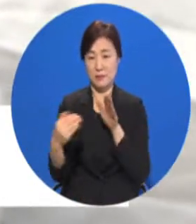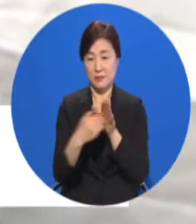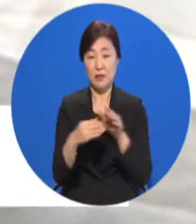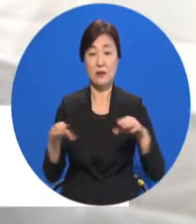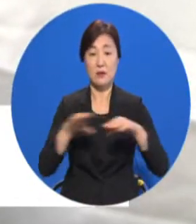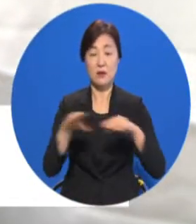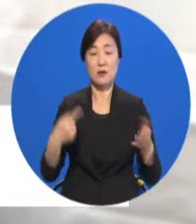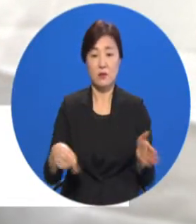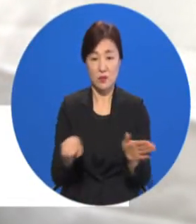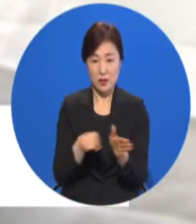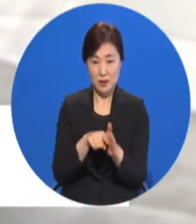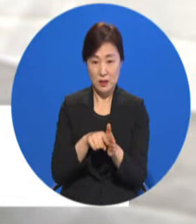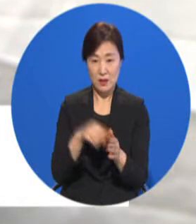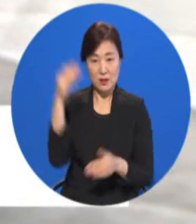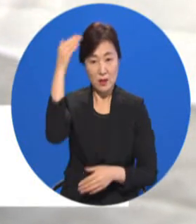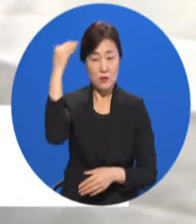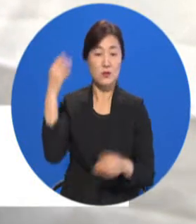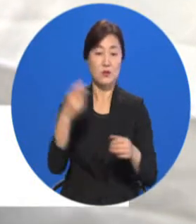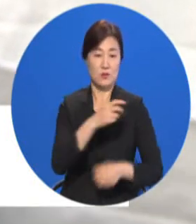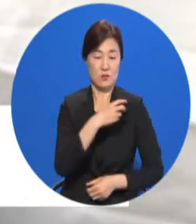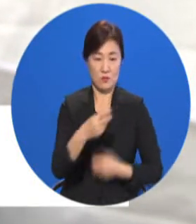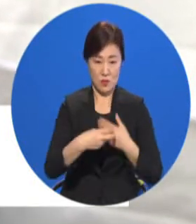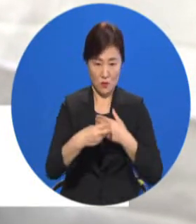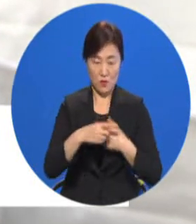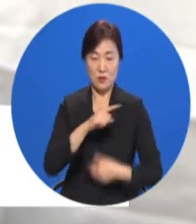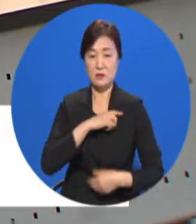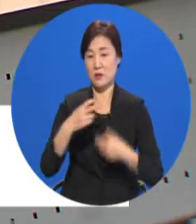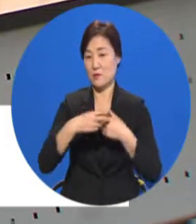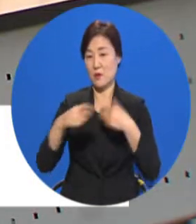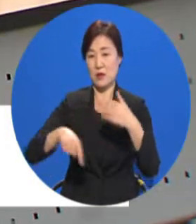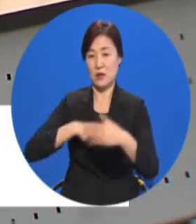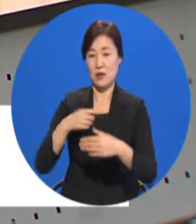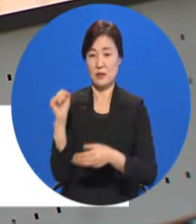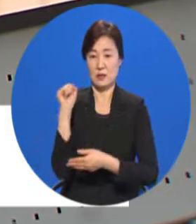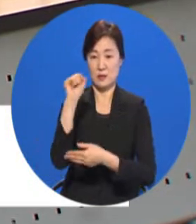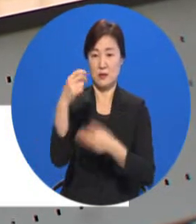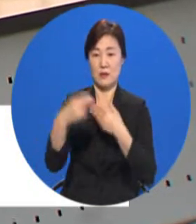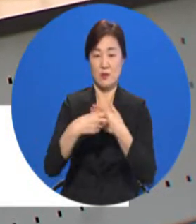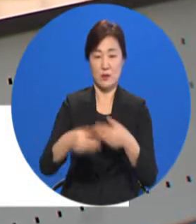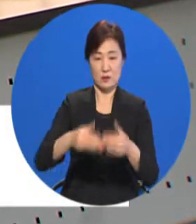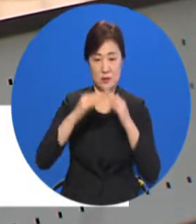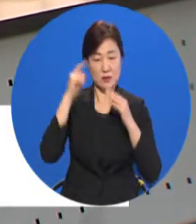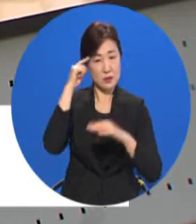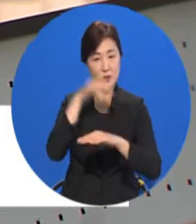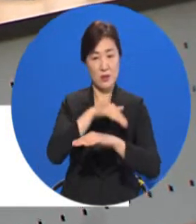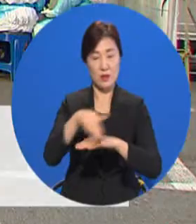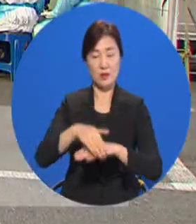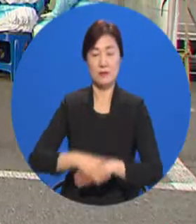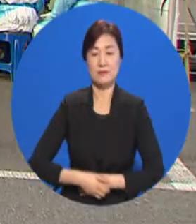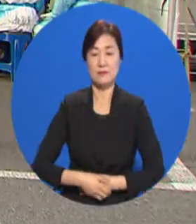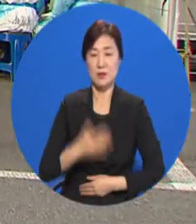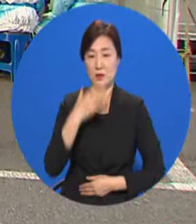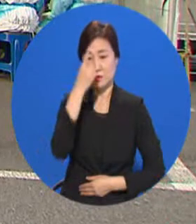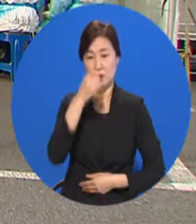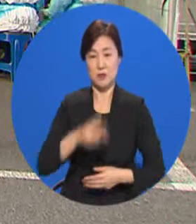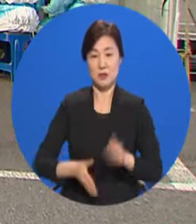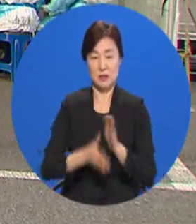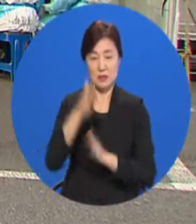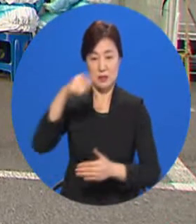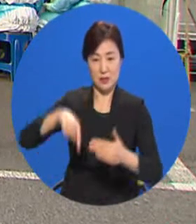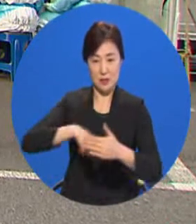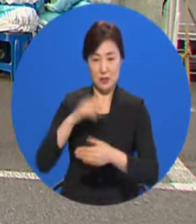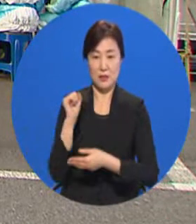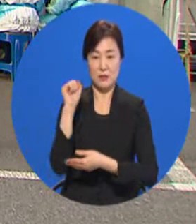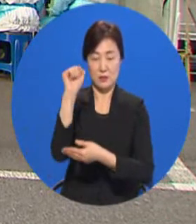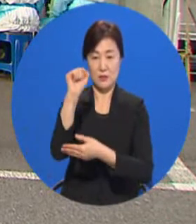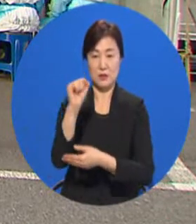발생함에 따라 한국병원과 제1병원에도 드라이브스루 선별 진료소를 설치할 계획이며 순천시도 드라이브스루 진료소